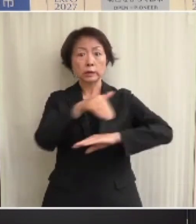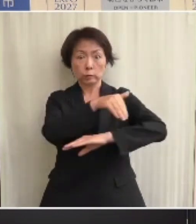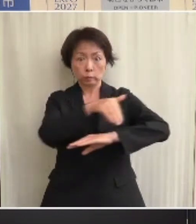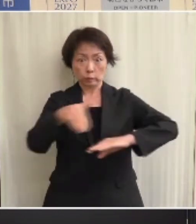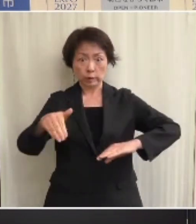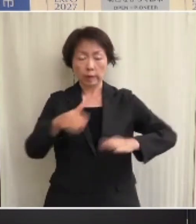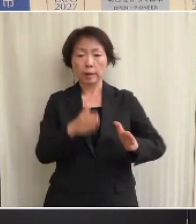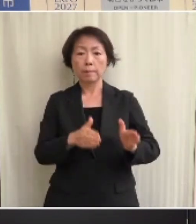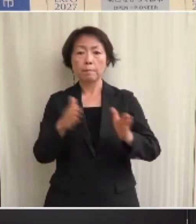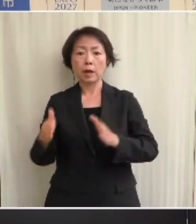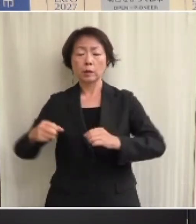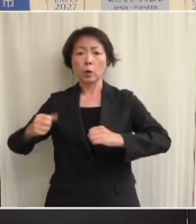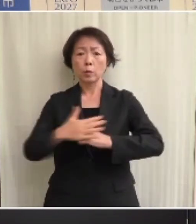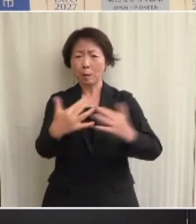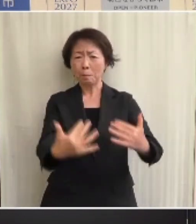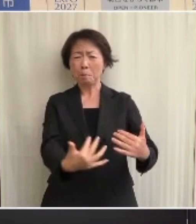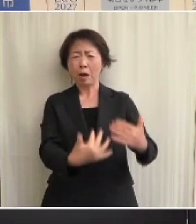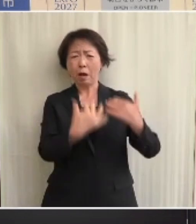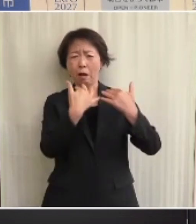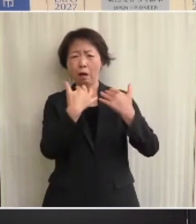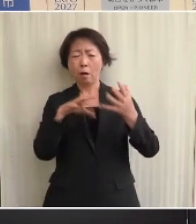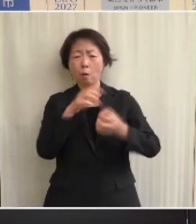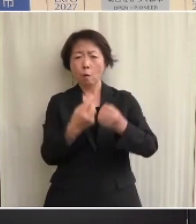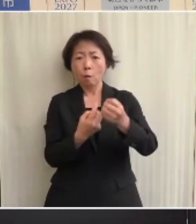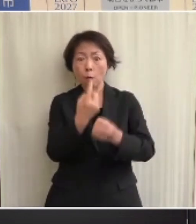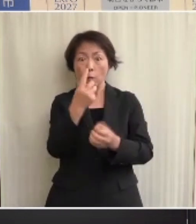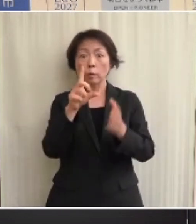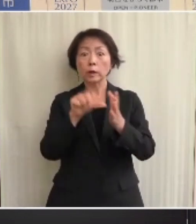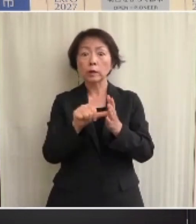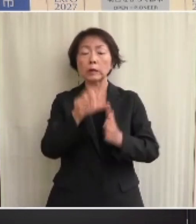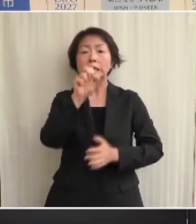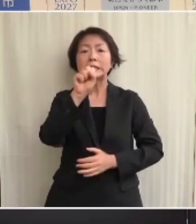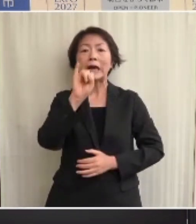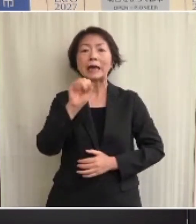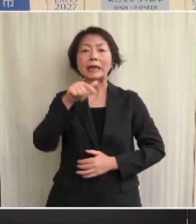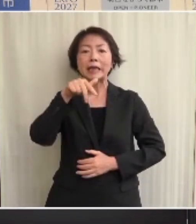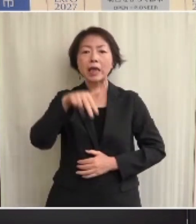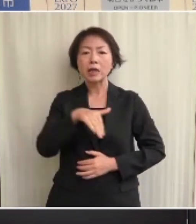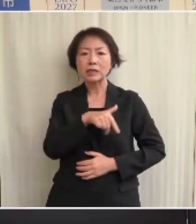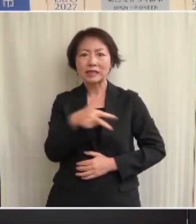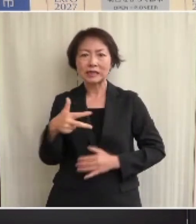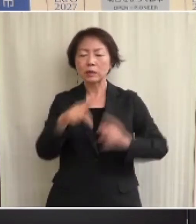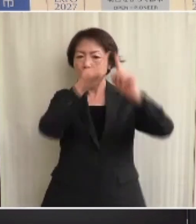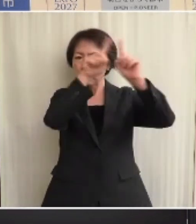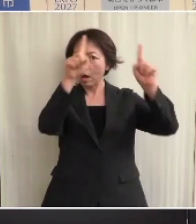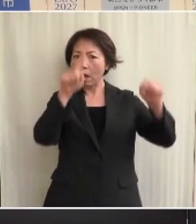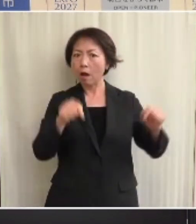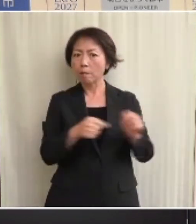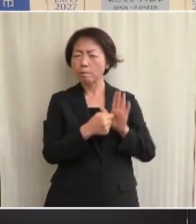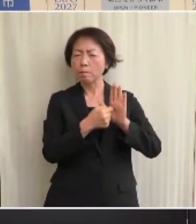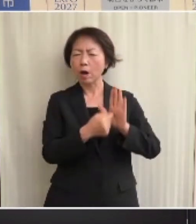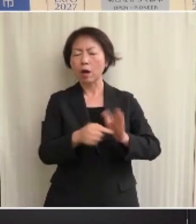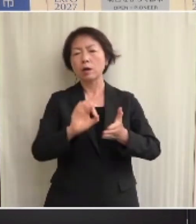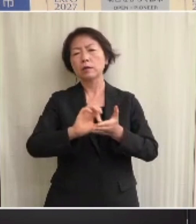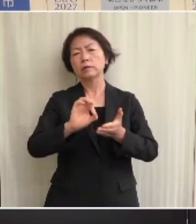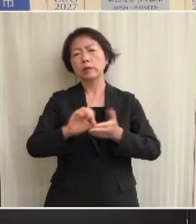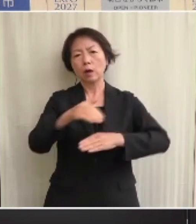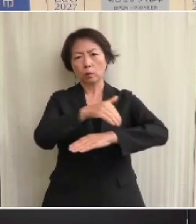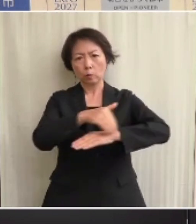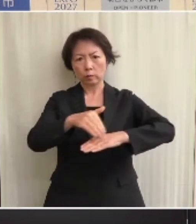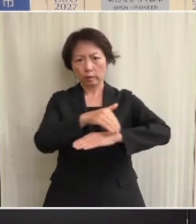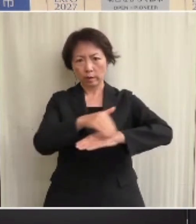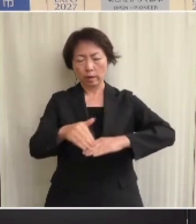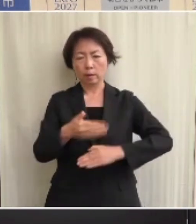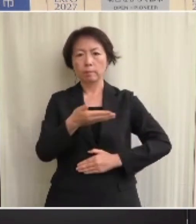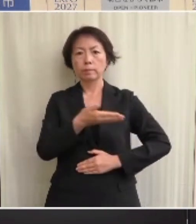ても、サイネージを、活用したいと思っておりまして、具体的にはですね、こちらにございます通